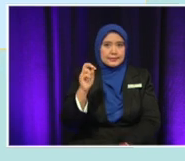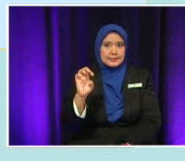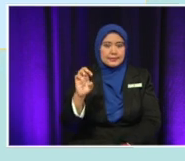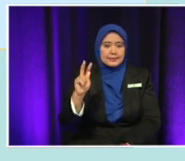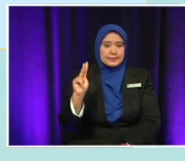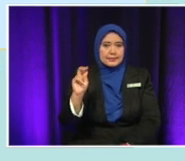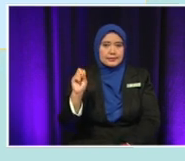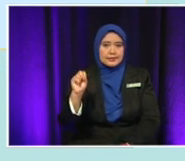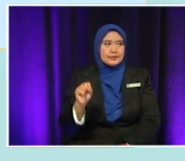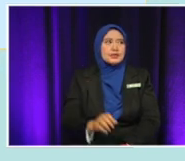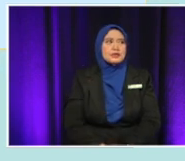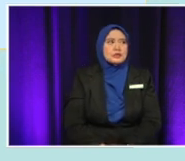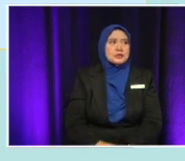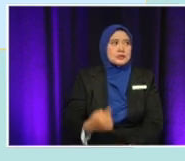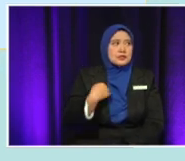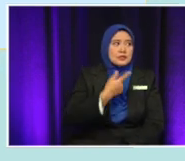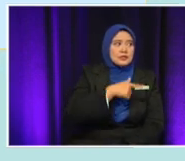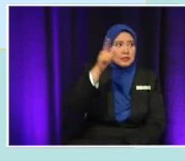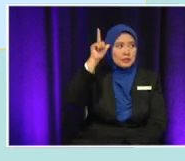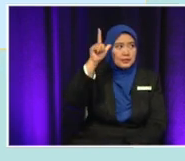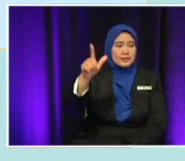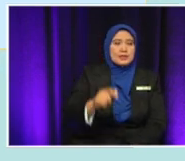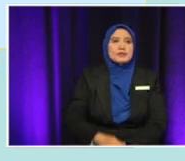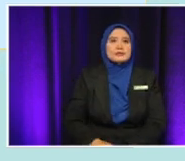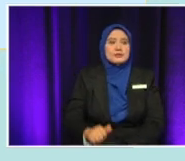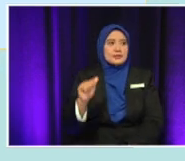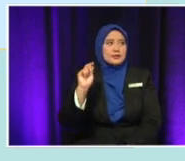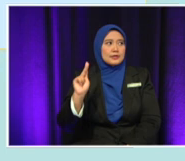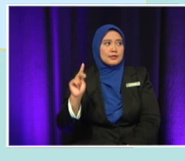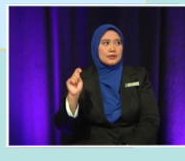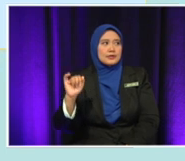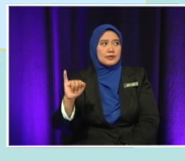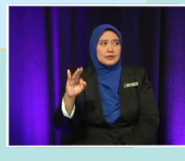burung tadi bentuk burung kita tahu Oh burung hantu